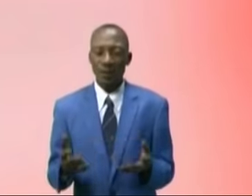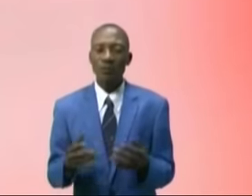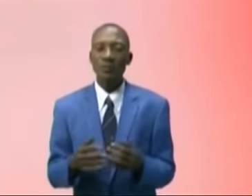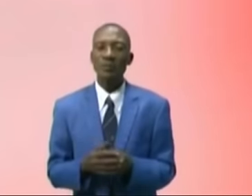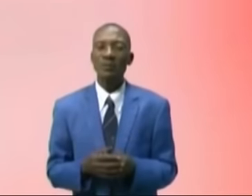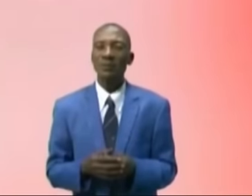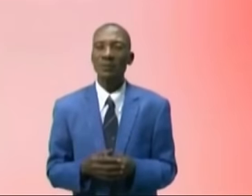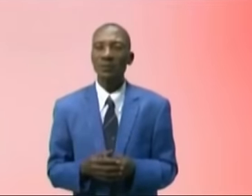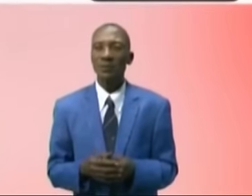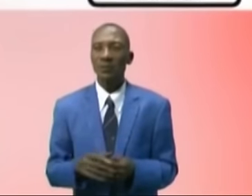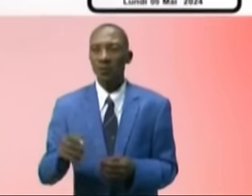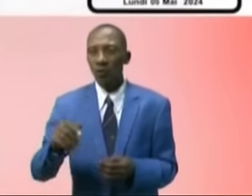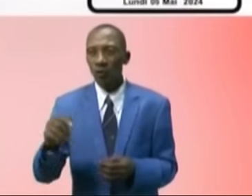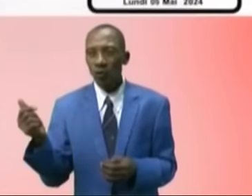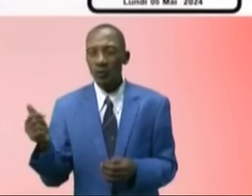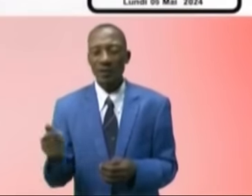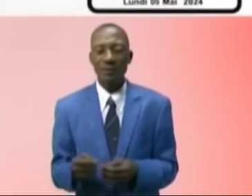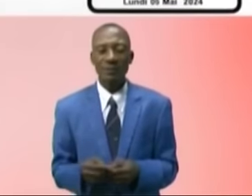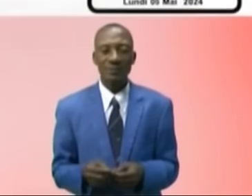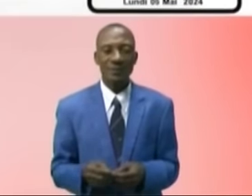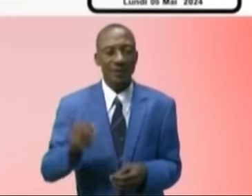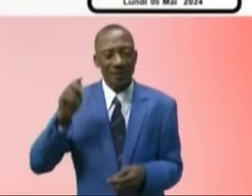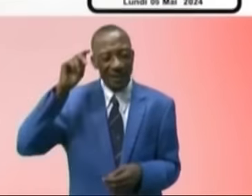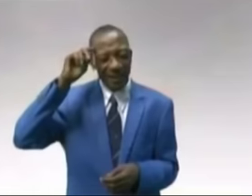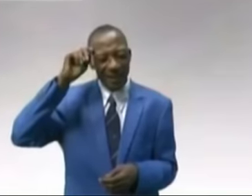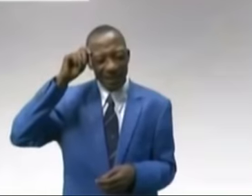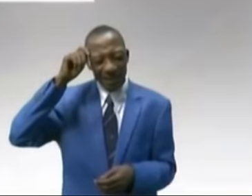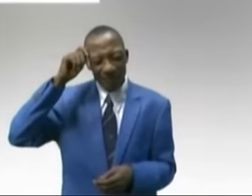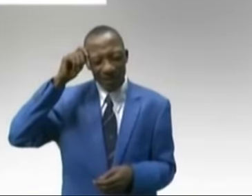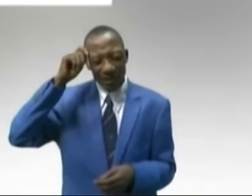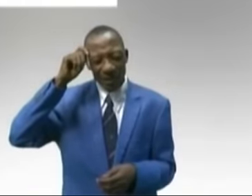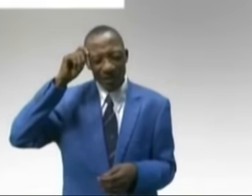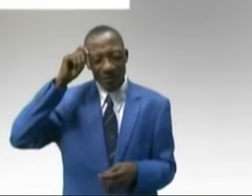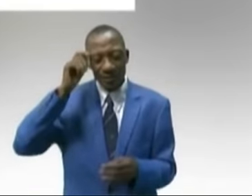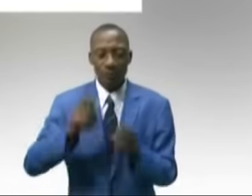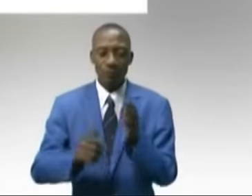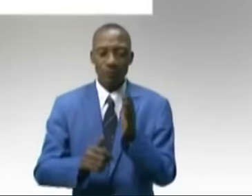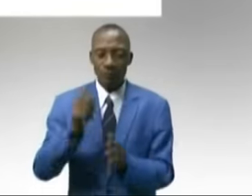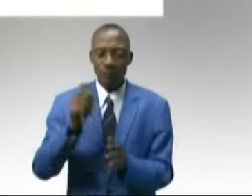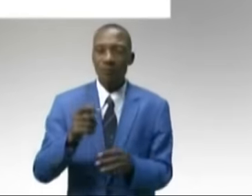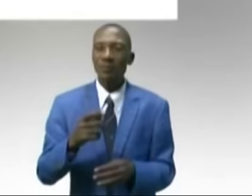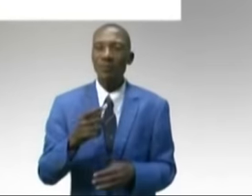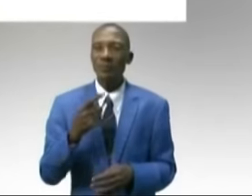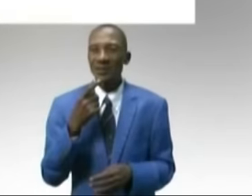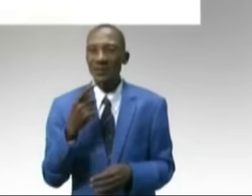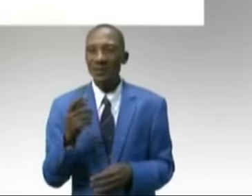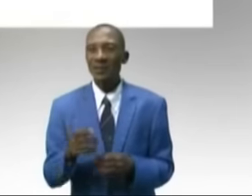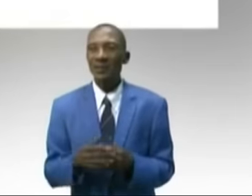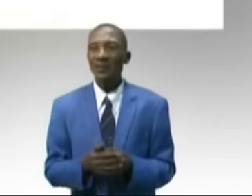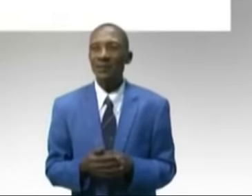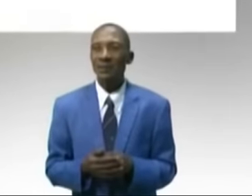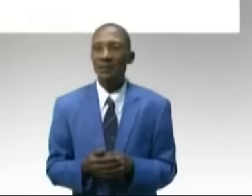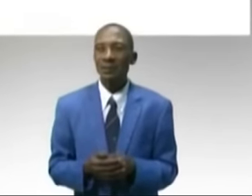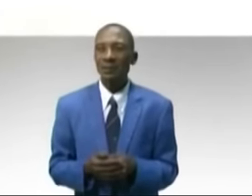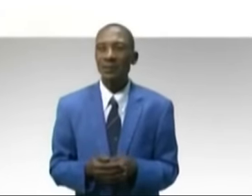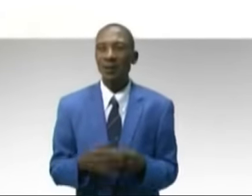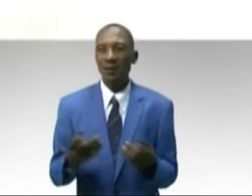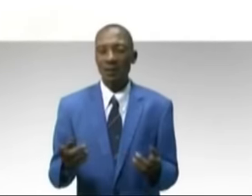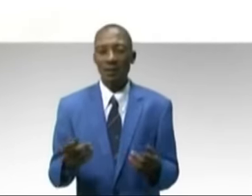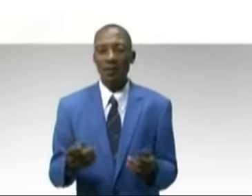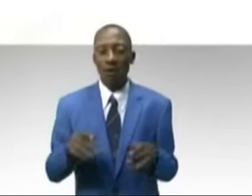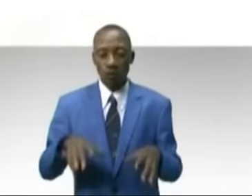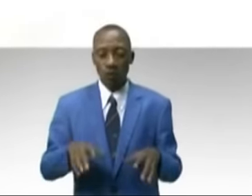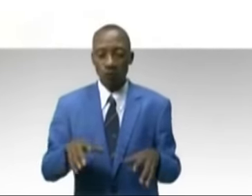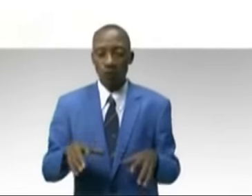la livraison de la référence plus qui s'interroge. La RDC bascule en semaine anglaise à propos des jours de travail. Selon